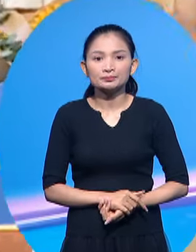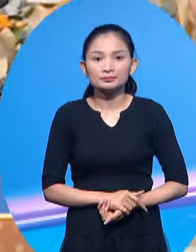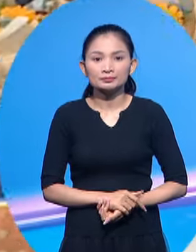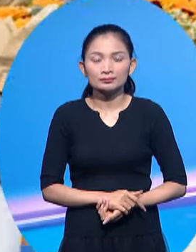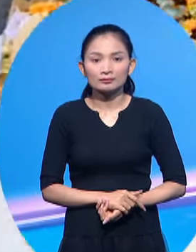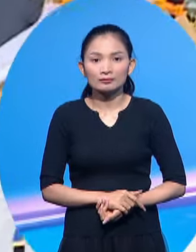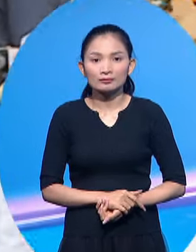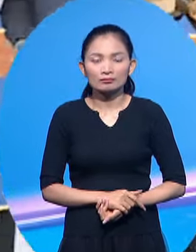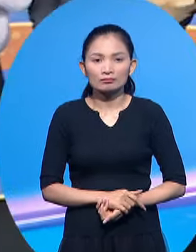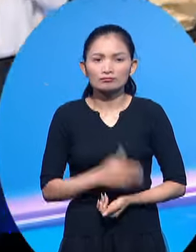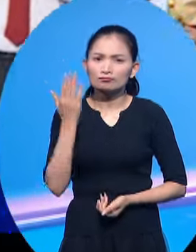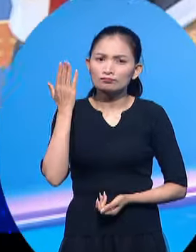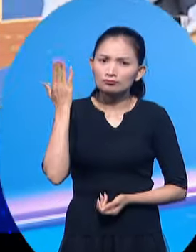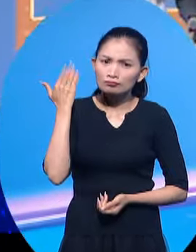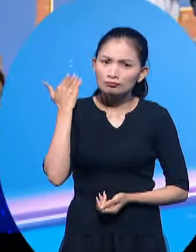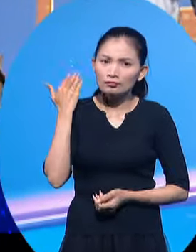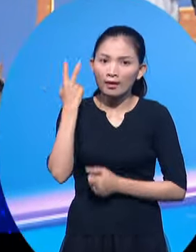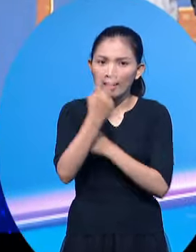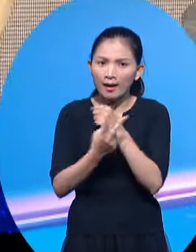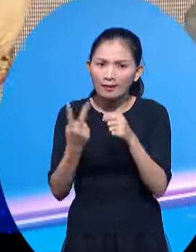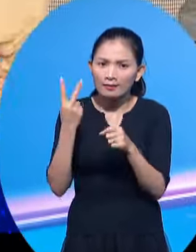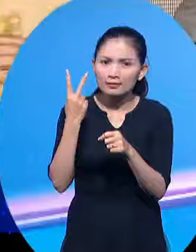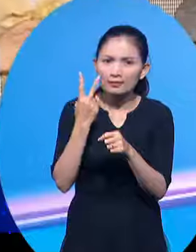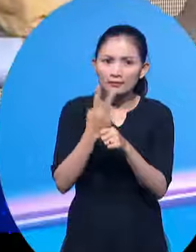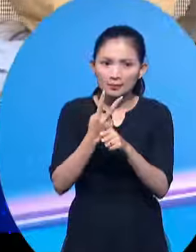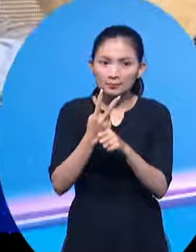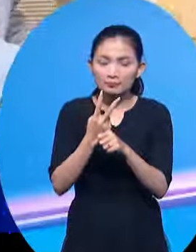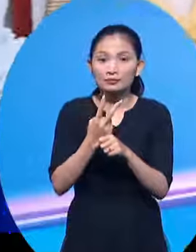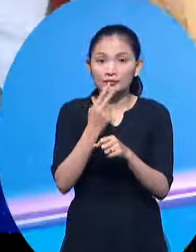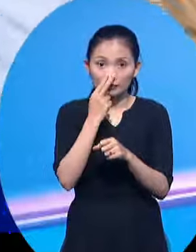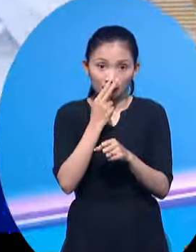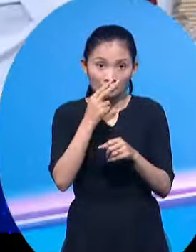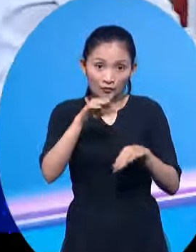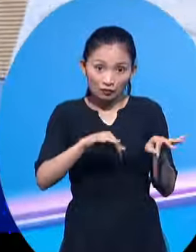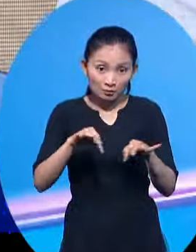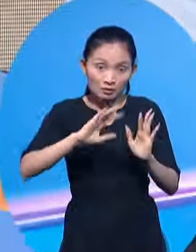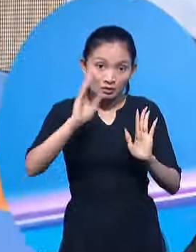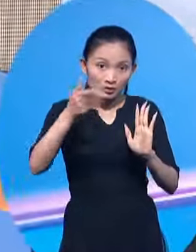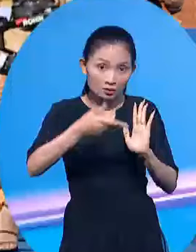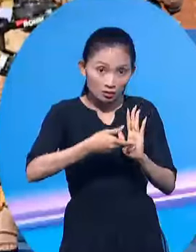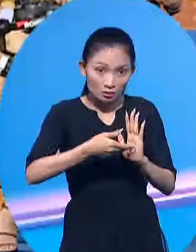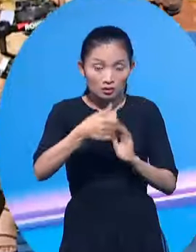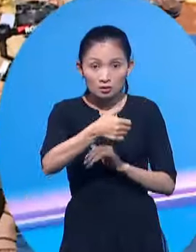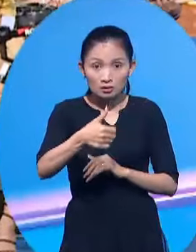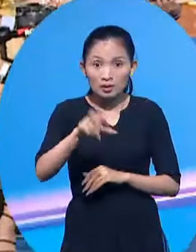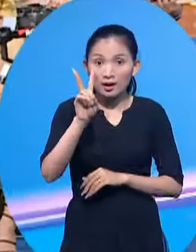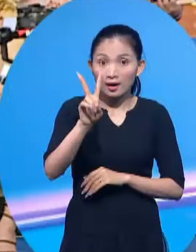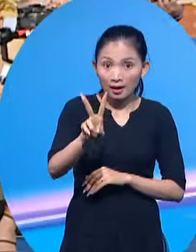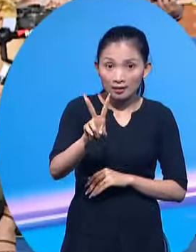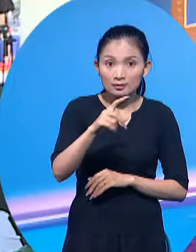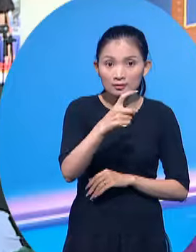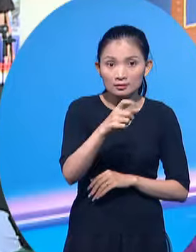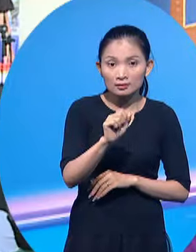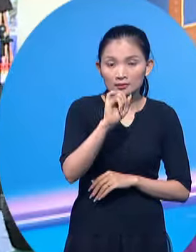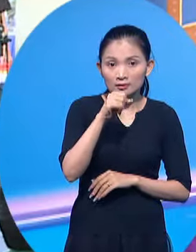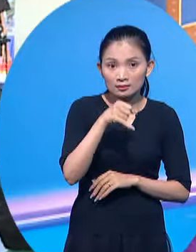Hai năm gần đây, thành phố Hồ Chí Minh chính thức giới thiệu hai nhiệm kỳ đại sứ văn hóa đọc. Trong mỗi chuỗi hoạt động về sách, các đại sứ luôn là những hạt nhân nồng cốt